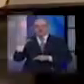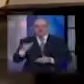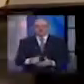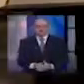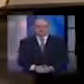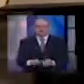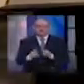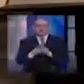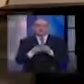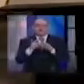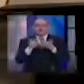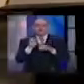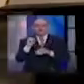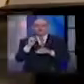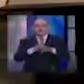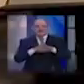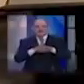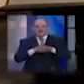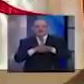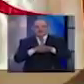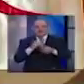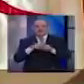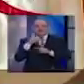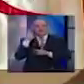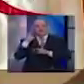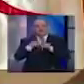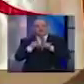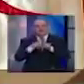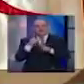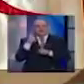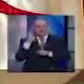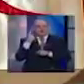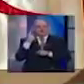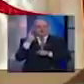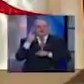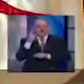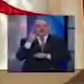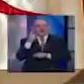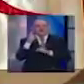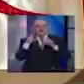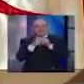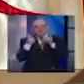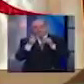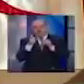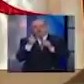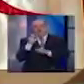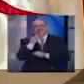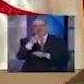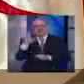résidence de Club des Pins, etc. Mais il a dit qu'il a fait un TF télévision, tu as regardé les Jumhouria. Qui veut trop brûler un hit ou Zara à la gêne machin qui est un